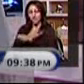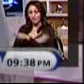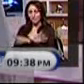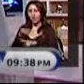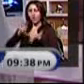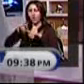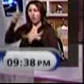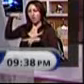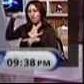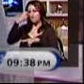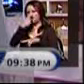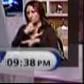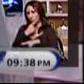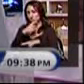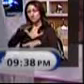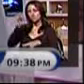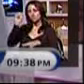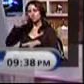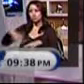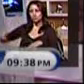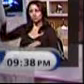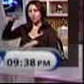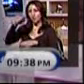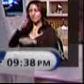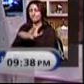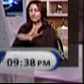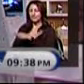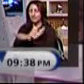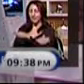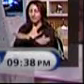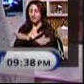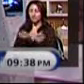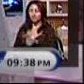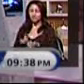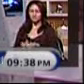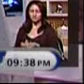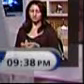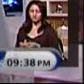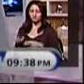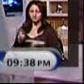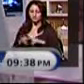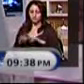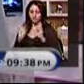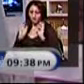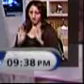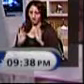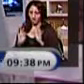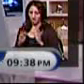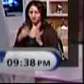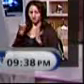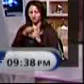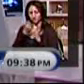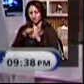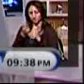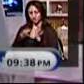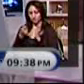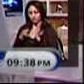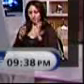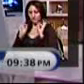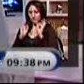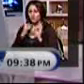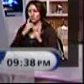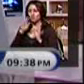الفاشل واخد بالك على امكانيات ان الحياة تبقى كويس. تمام؟ يحتاج الراجل الطيب زي ما انا كتبت في الحوار الى